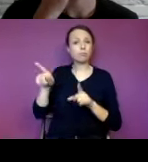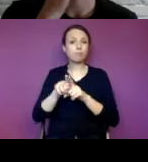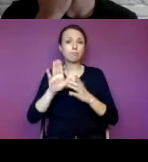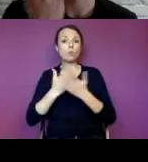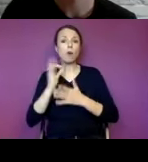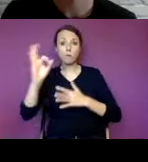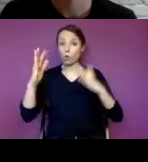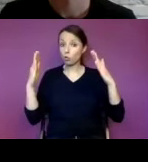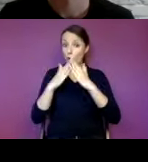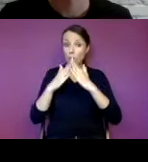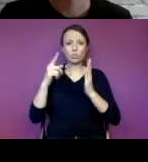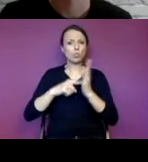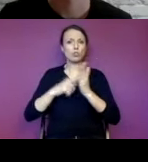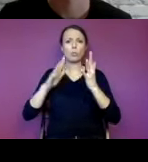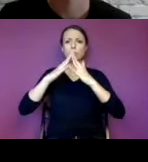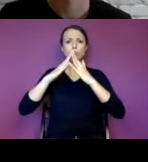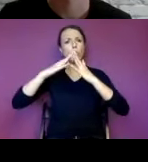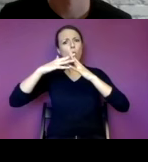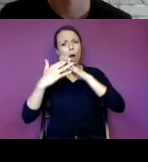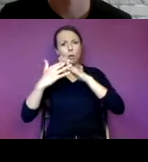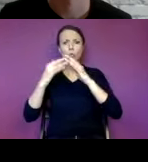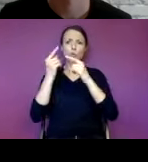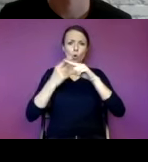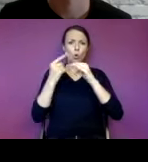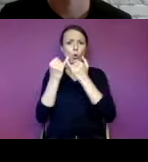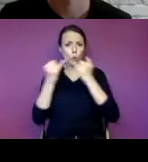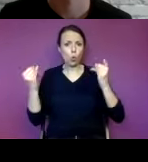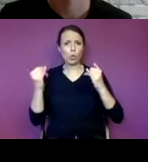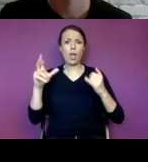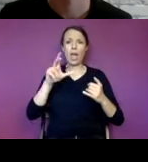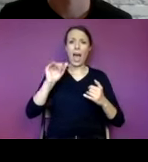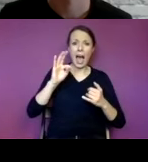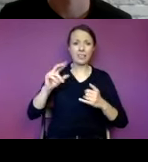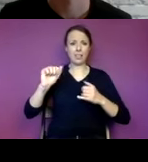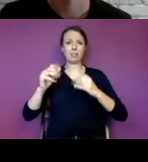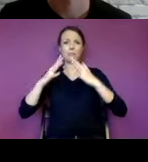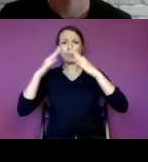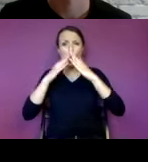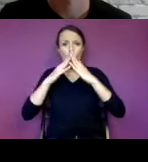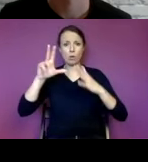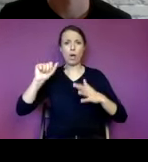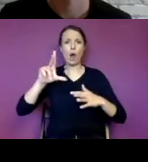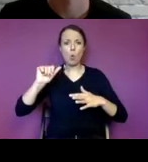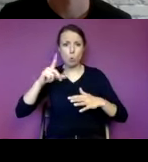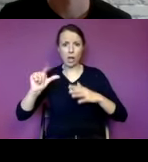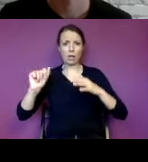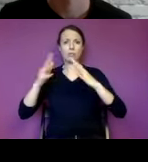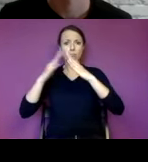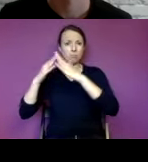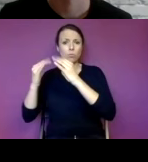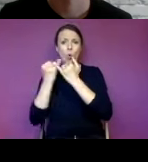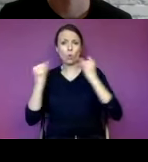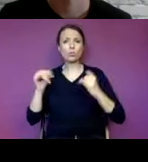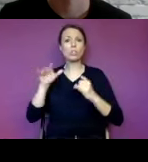często chałup, chat. Tutaj się też posługuję tymi słowami, których używają często ich mieszkańcy.